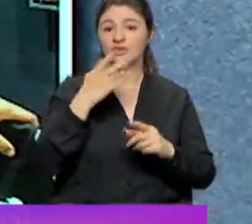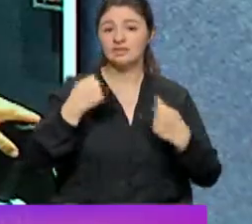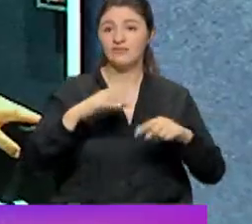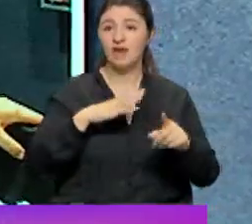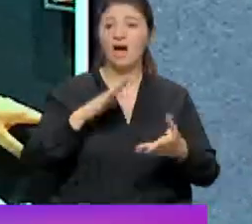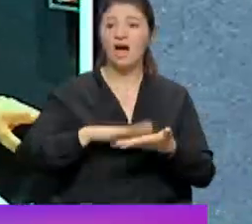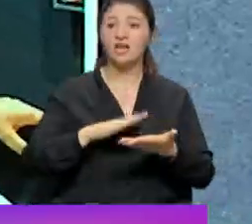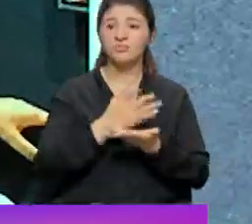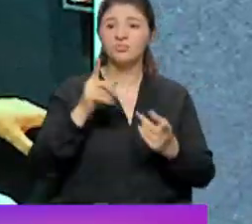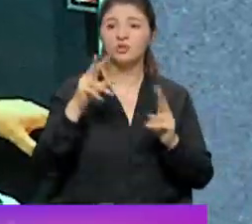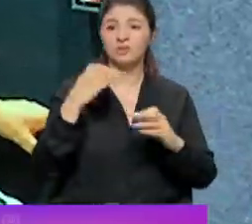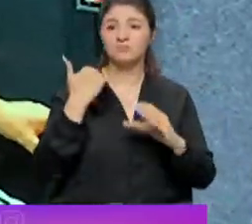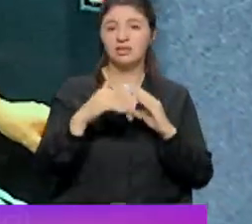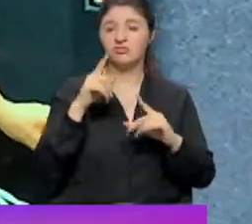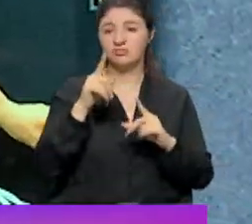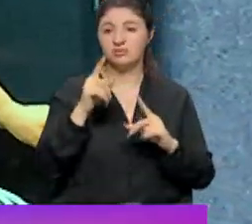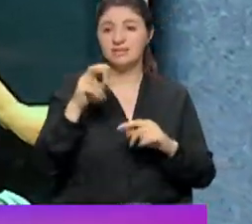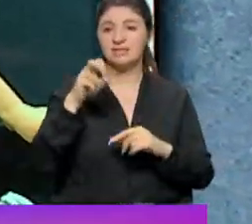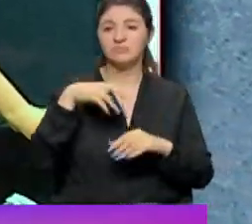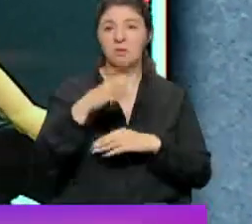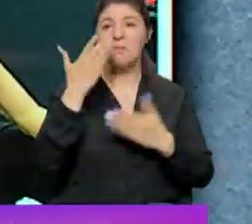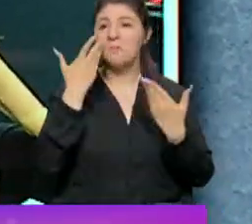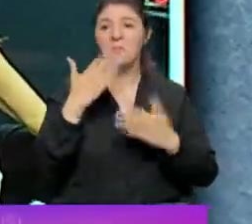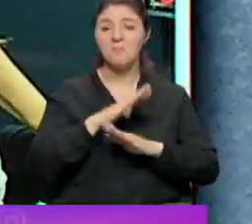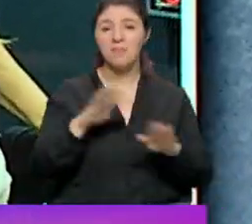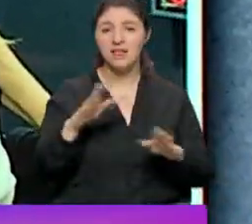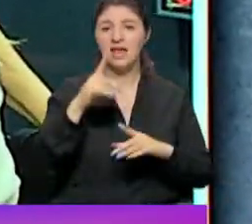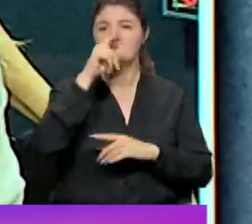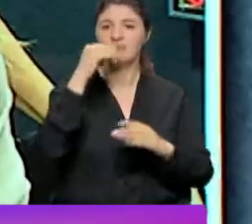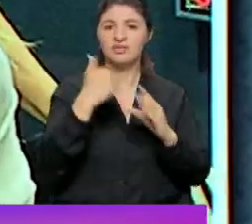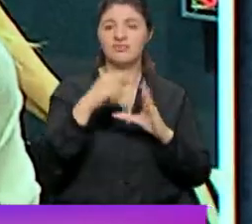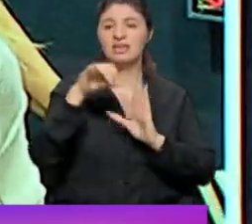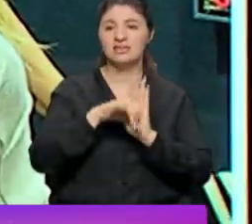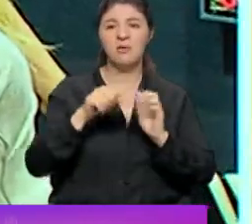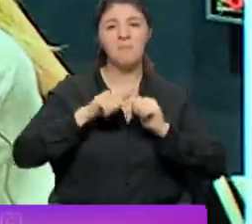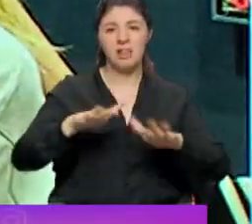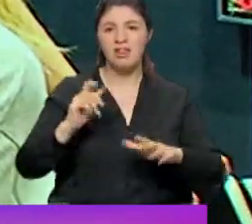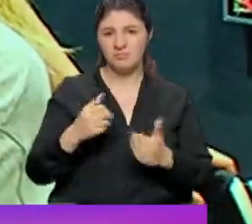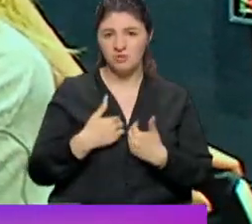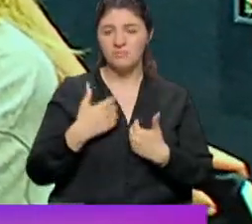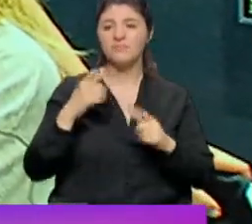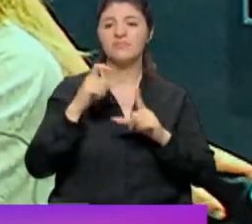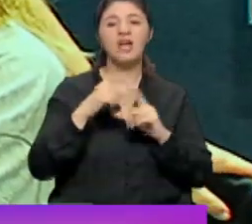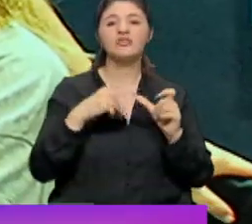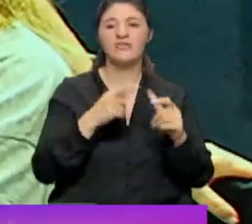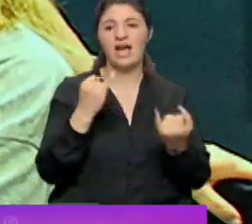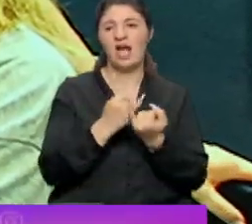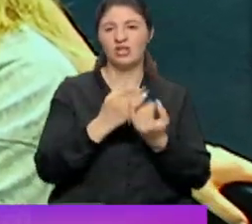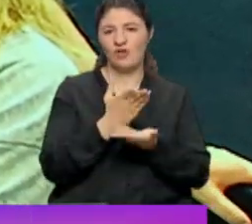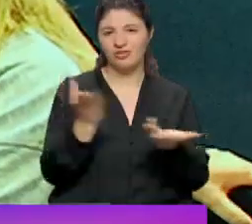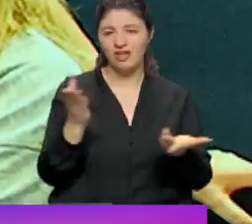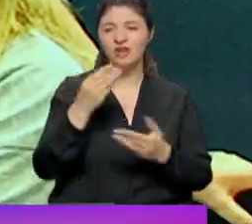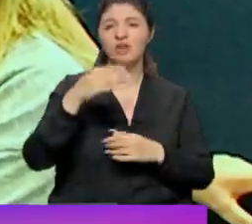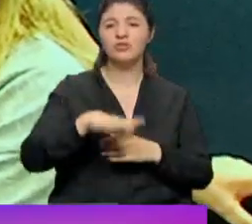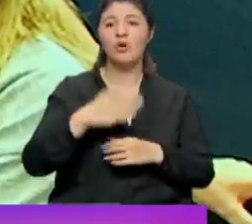arkadaşlarımızın bu konudaki mesajları sizlere 8'de iz etmiştim Twitter ve instagram' da paylaşıyorum Darüşşafaka kardeşliği